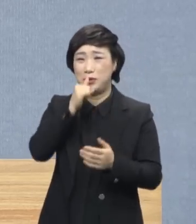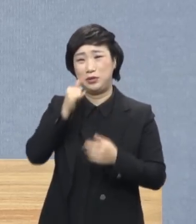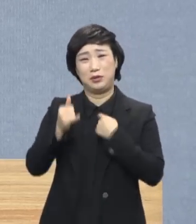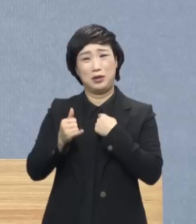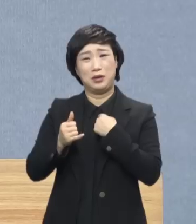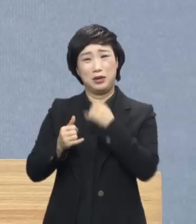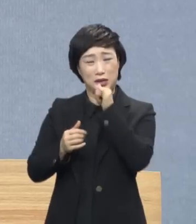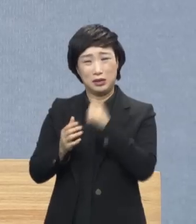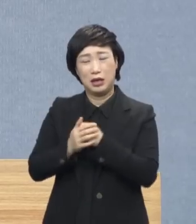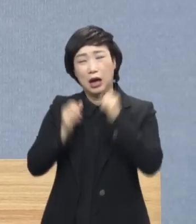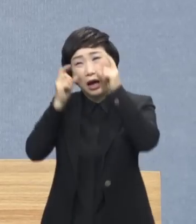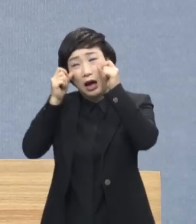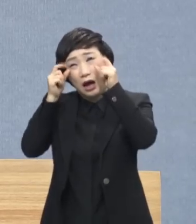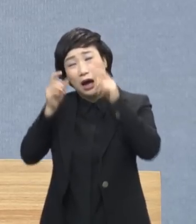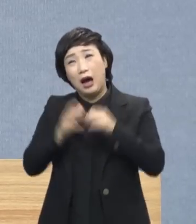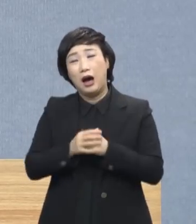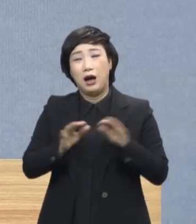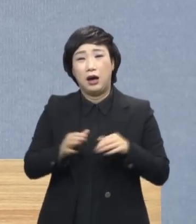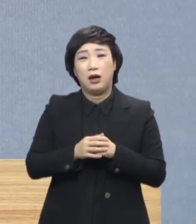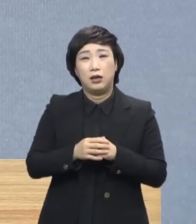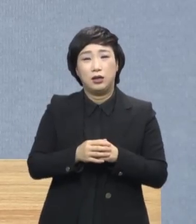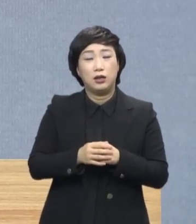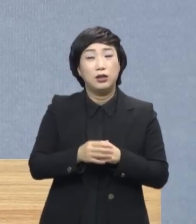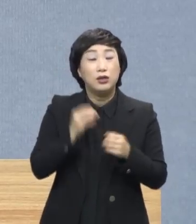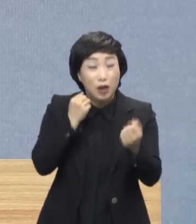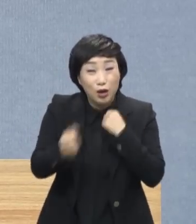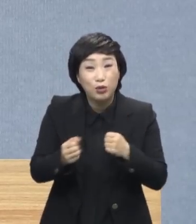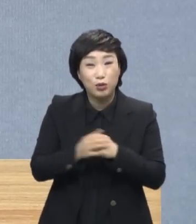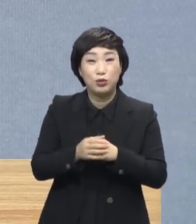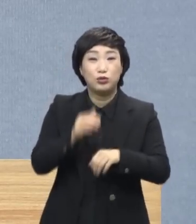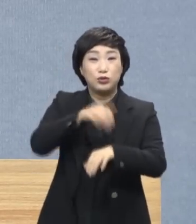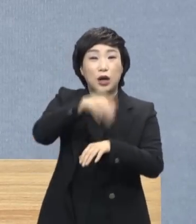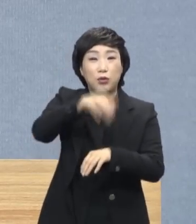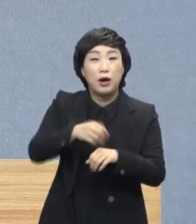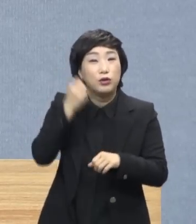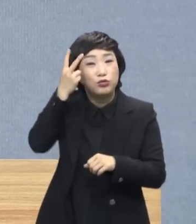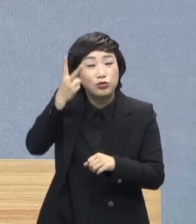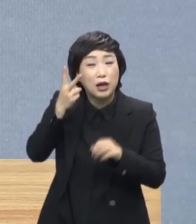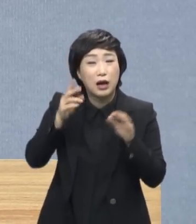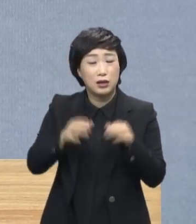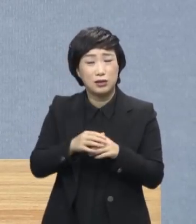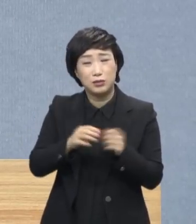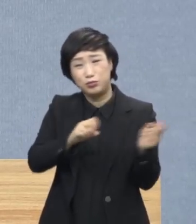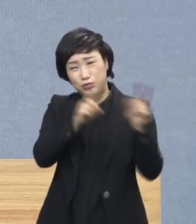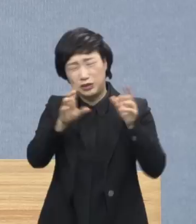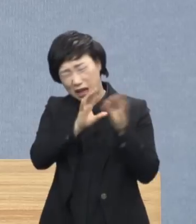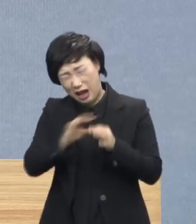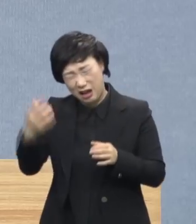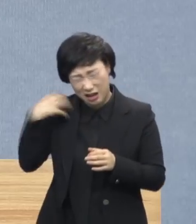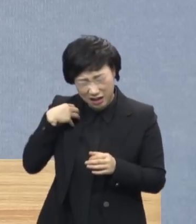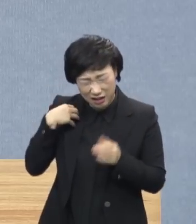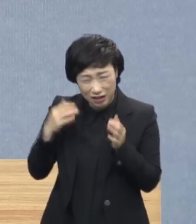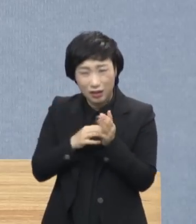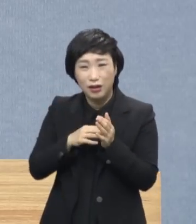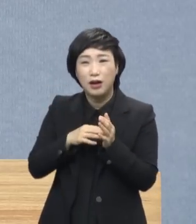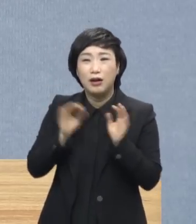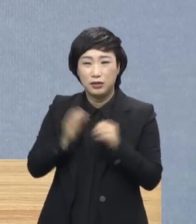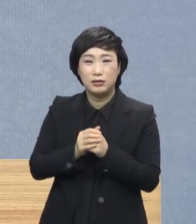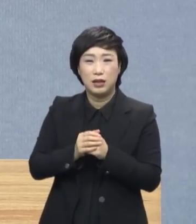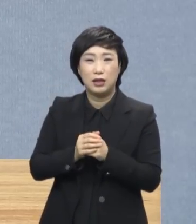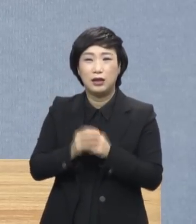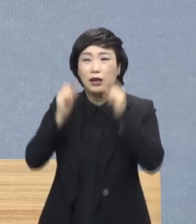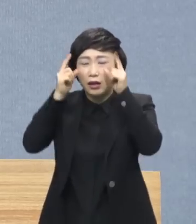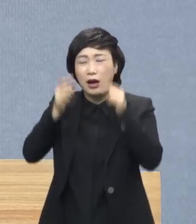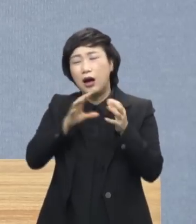세가면서 힘들다는 소양만 두 달간 집회 마치면서도 그냥 뜬 눈으로 생뜬 눈으로 날 세면서 잠 못